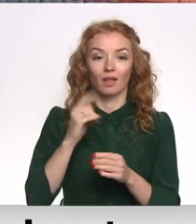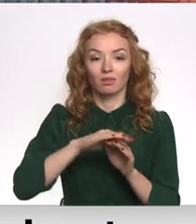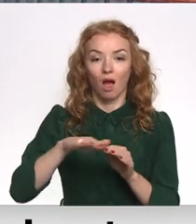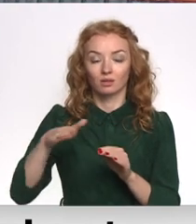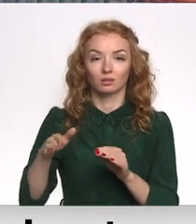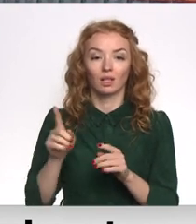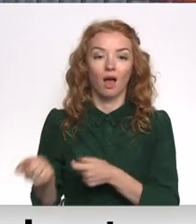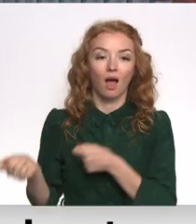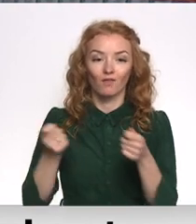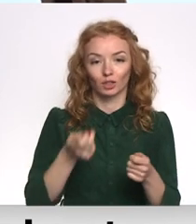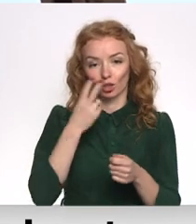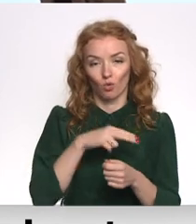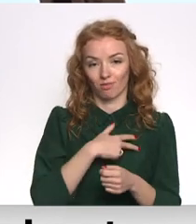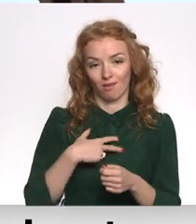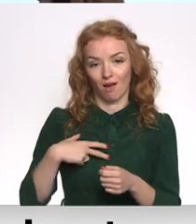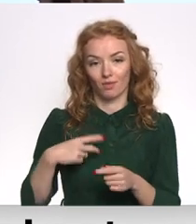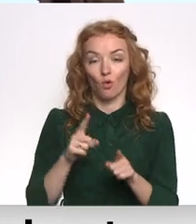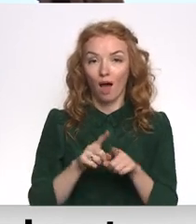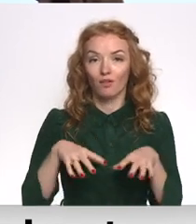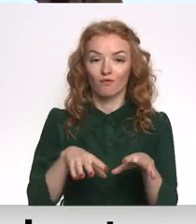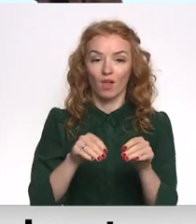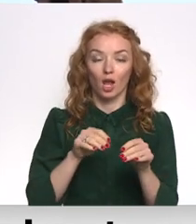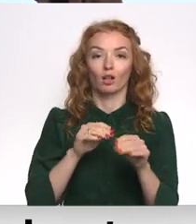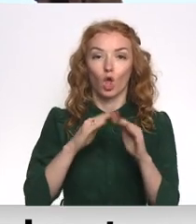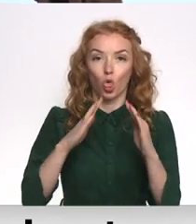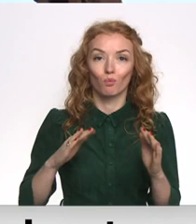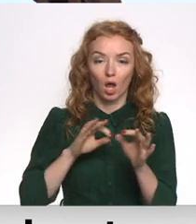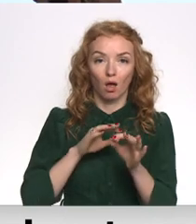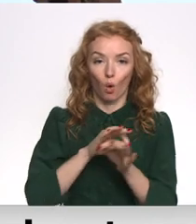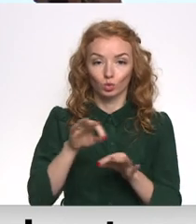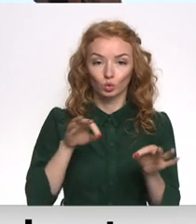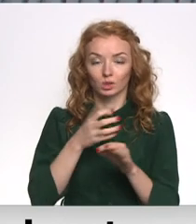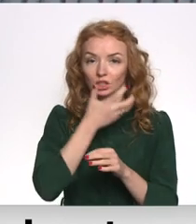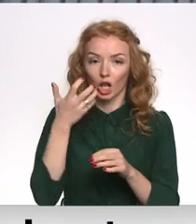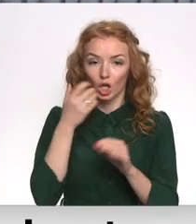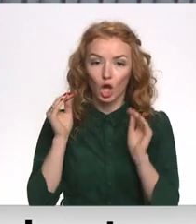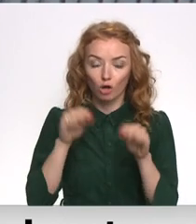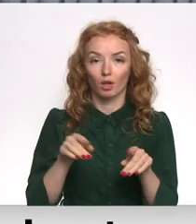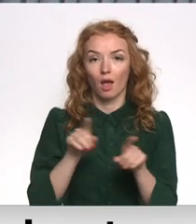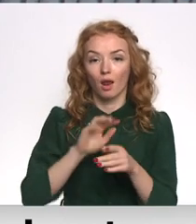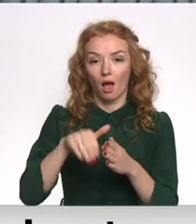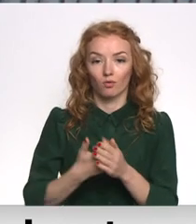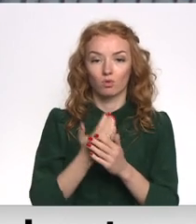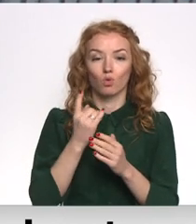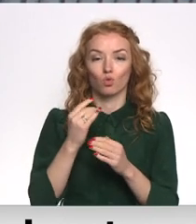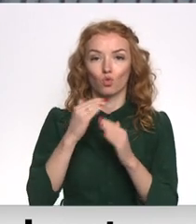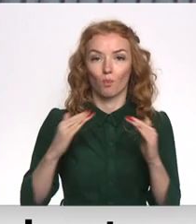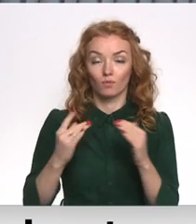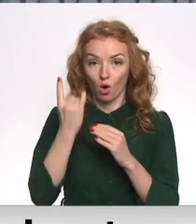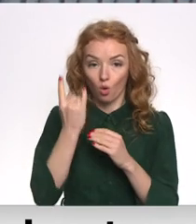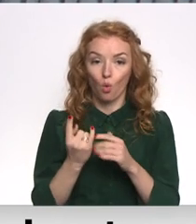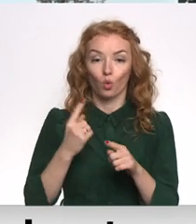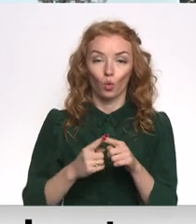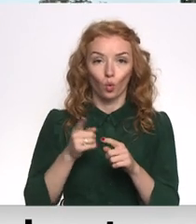tagad atvesti no Dānijas. Veikt arī jumta konstrukcija, atjaunošana un siltināšana, atjaunot arī jumta logi.